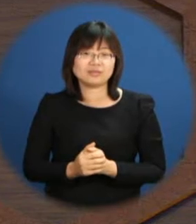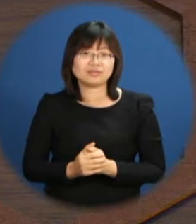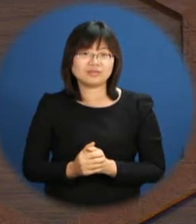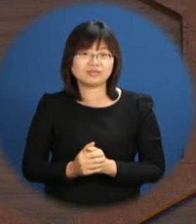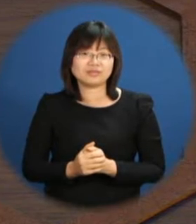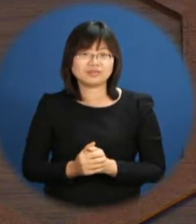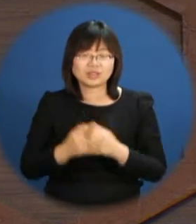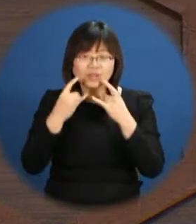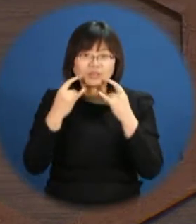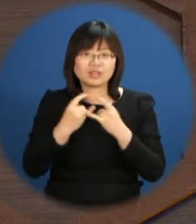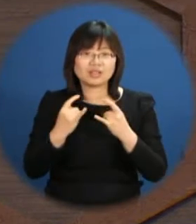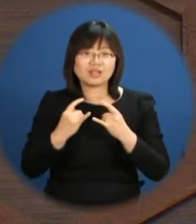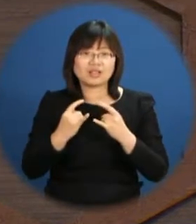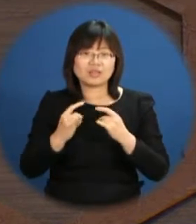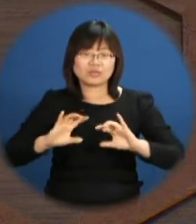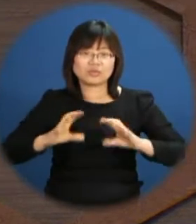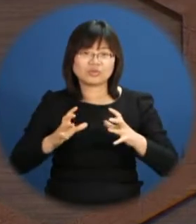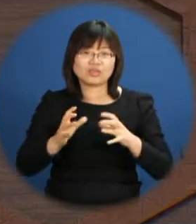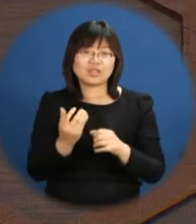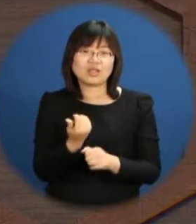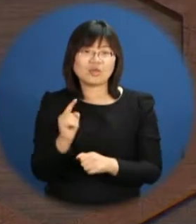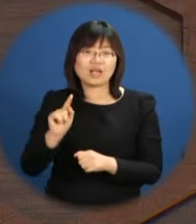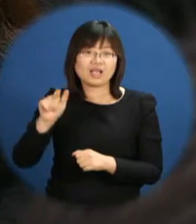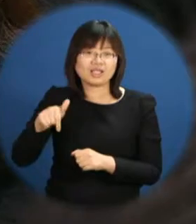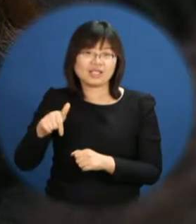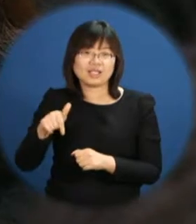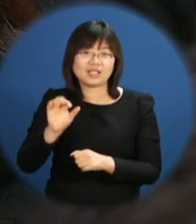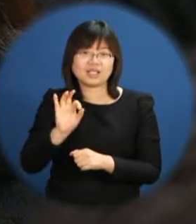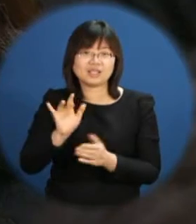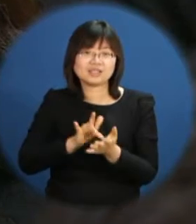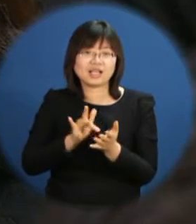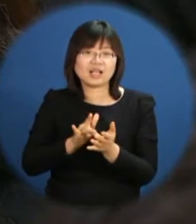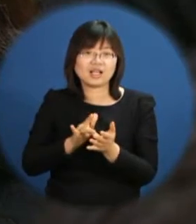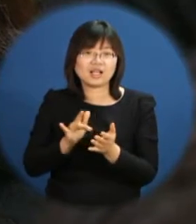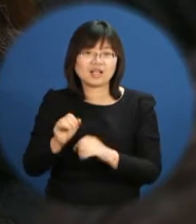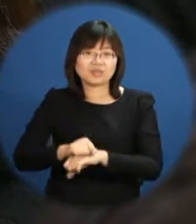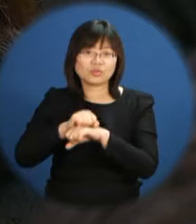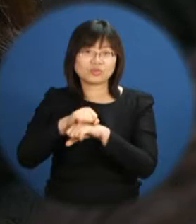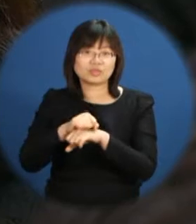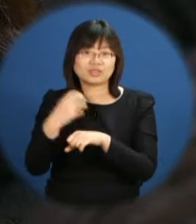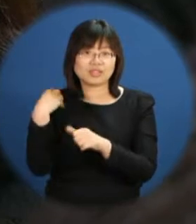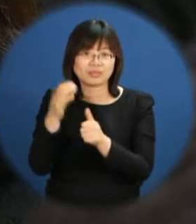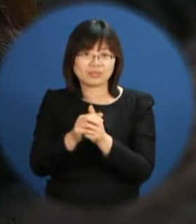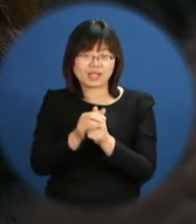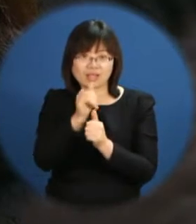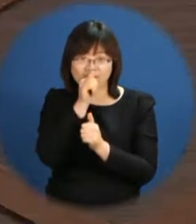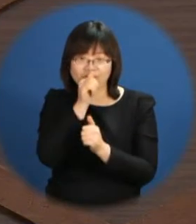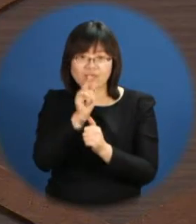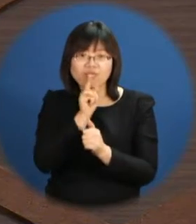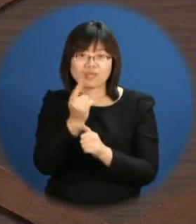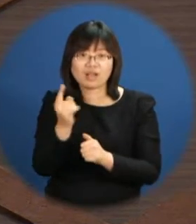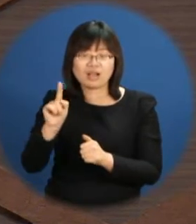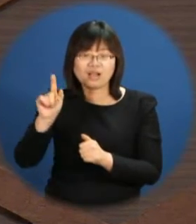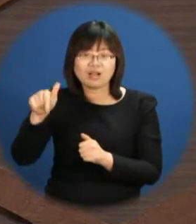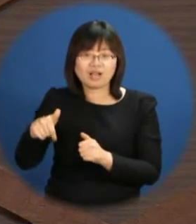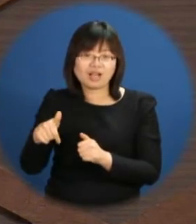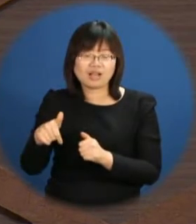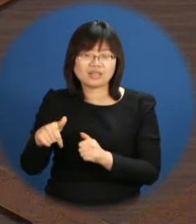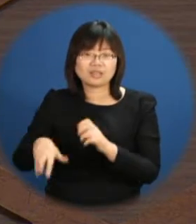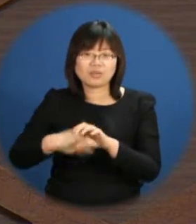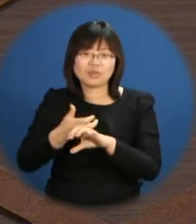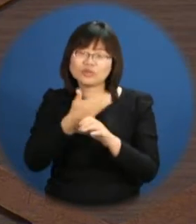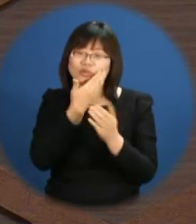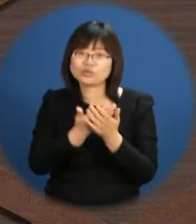프랑스 국립 화약고를 담당했습니다 이 사람의 화학 화학 혁명의 주요